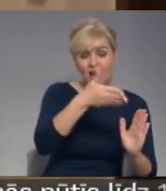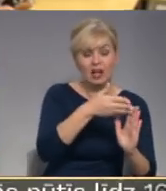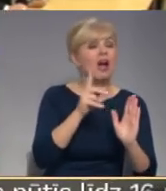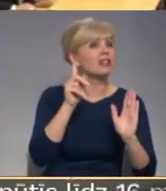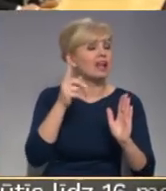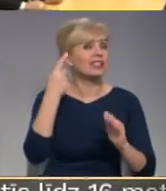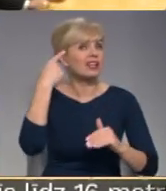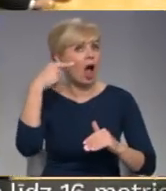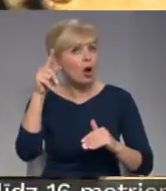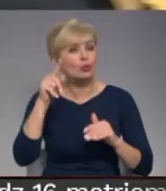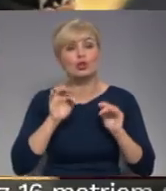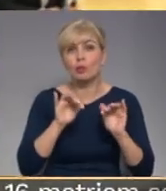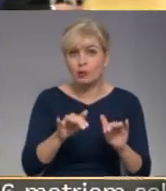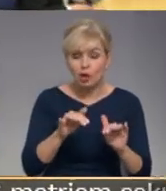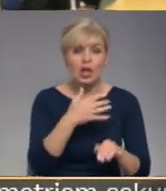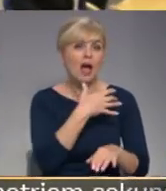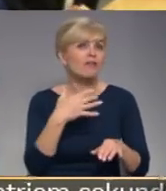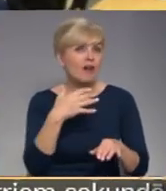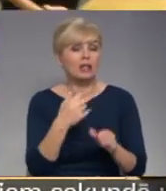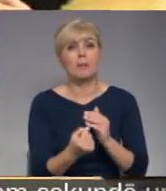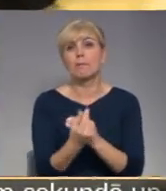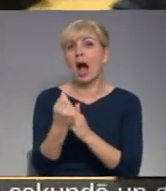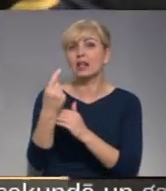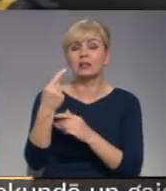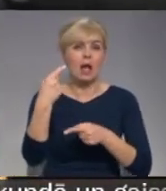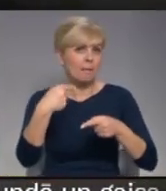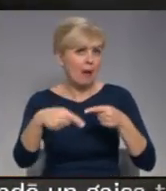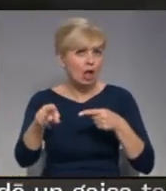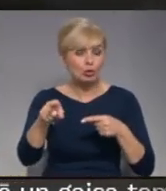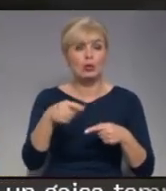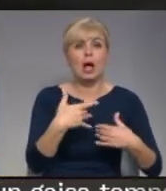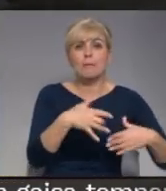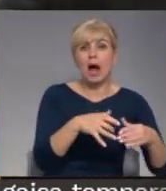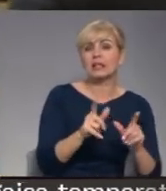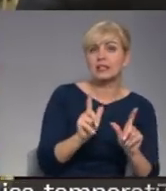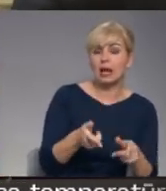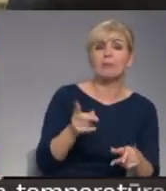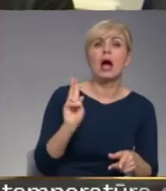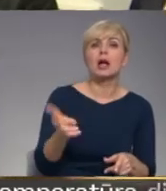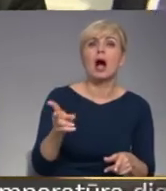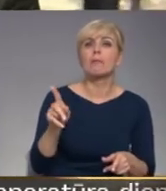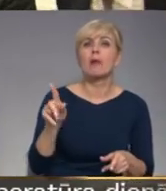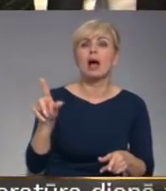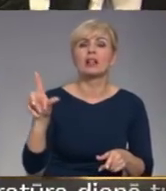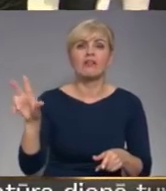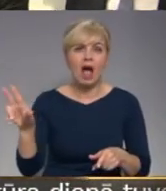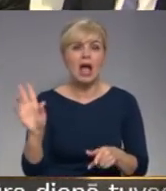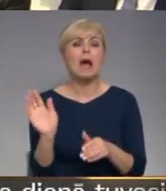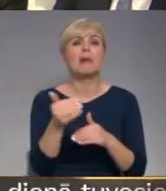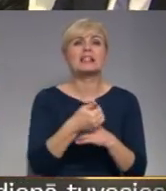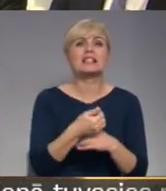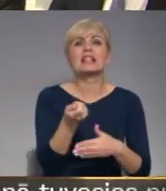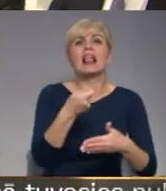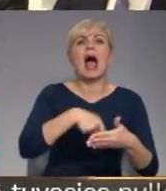process. Valdības veidošanas sarunā sāk iezīmēties arī pretrunas partijas nepiekrīt KPVLV rosinājumam par slēgtajām valdības